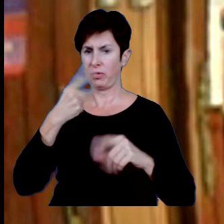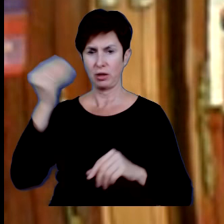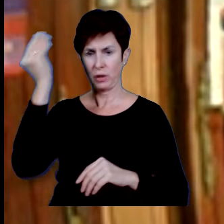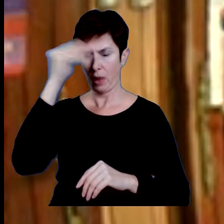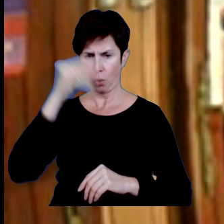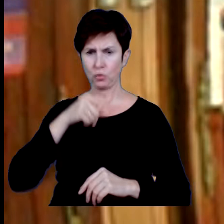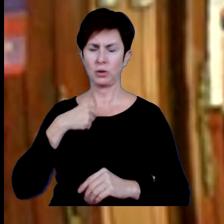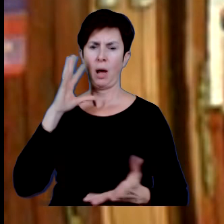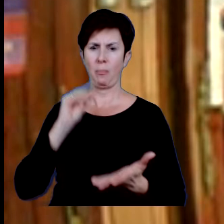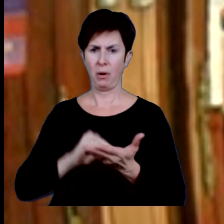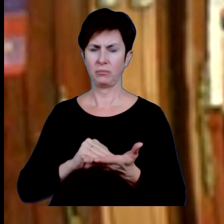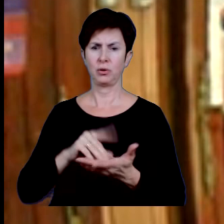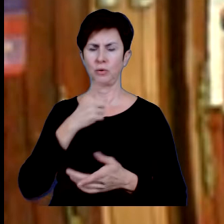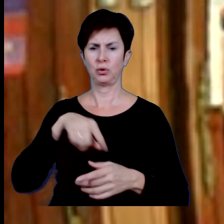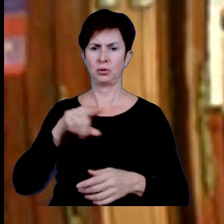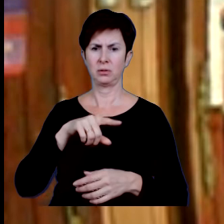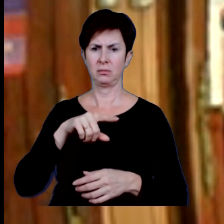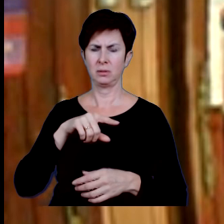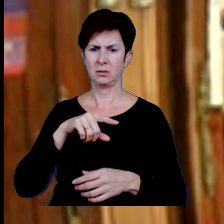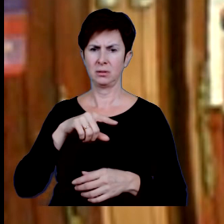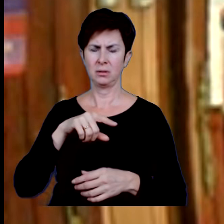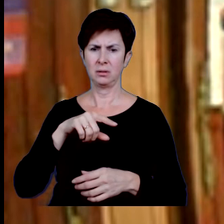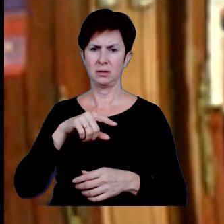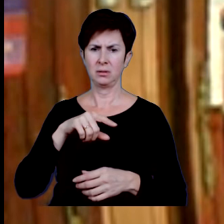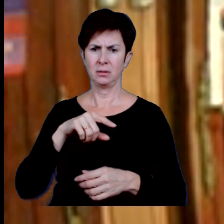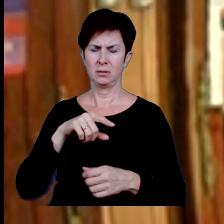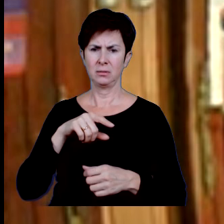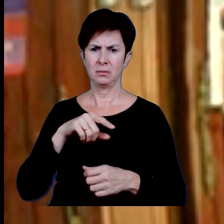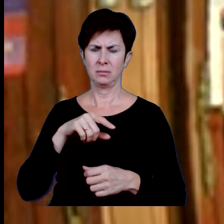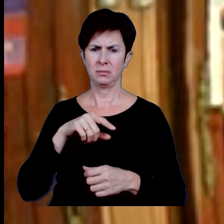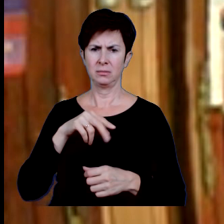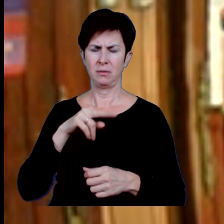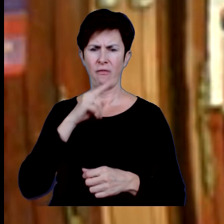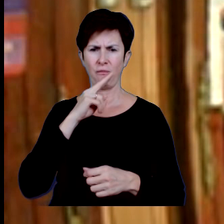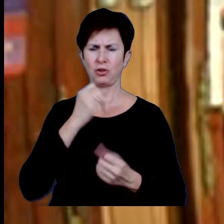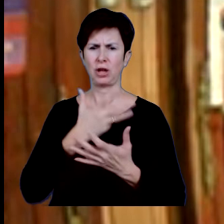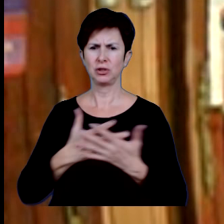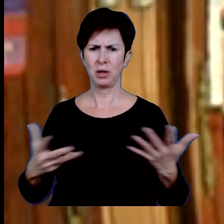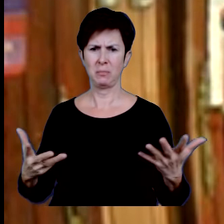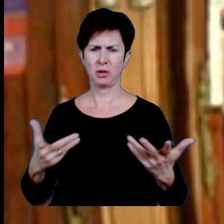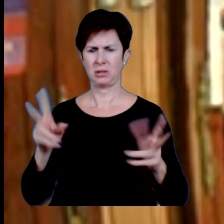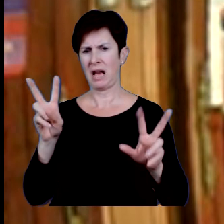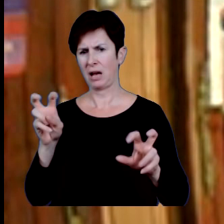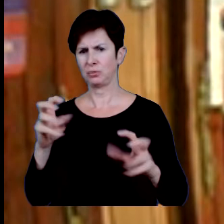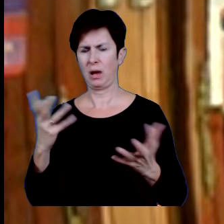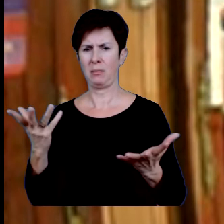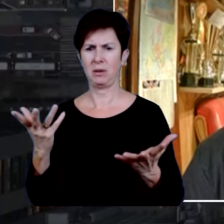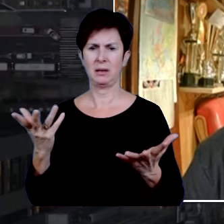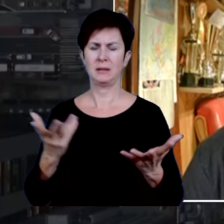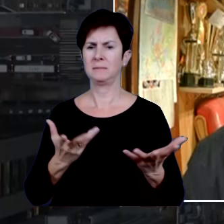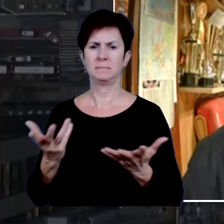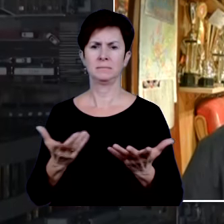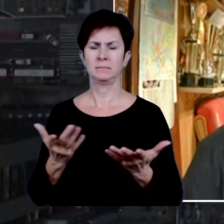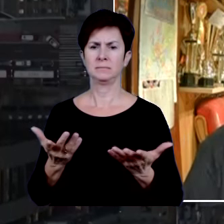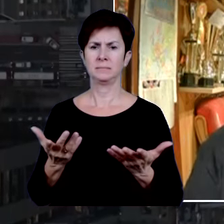jeszcze raz, woda durnie. Woda i ziemia, i to ma być hasło, czy może inaczej, jakaś iskierka.